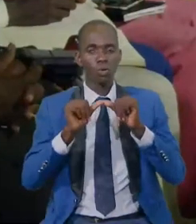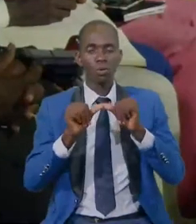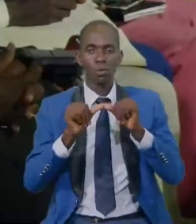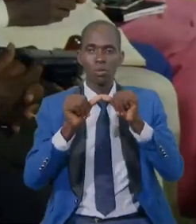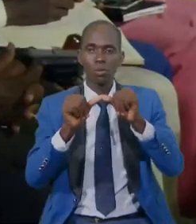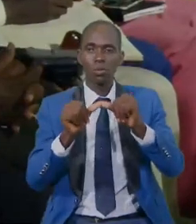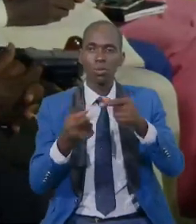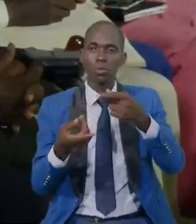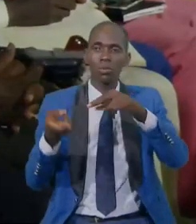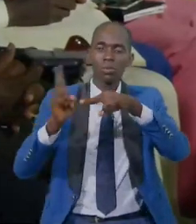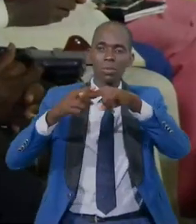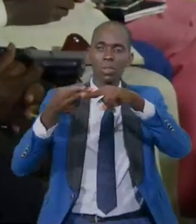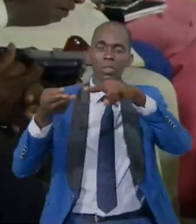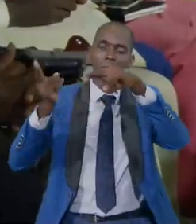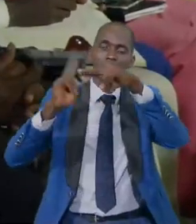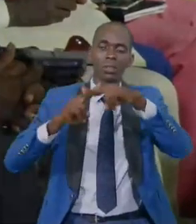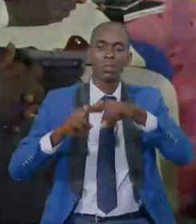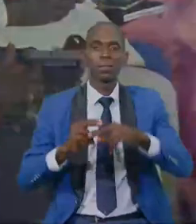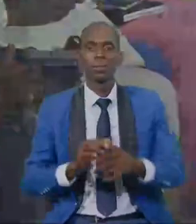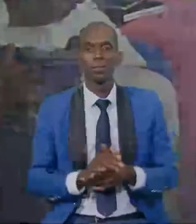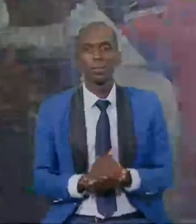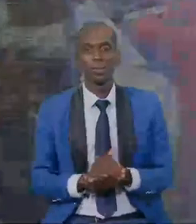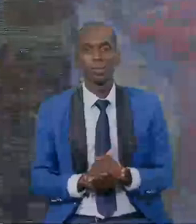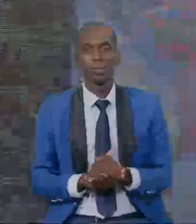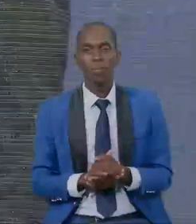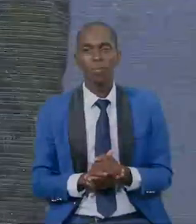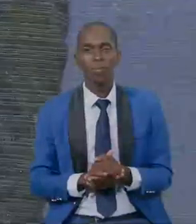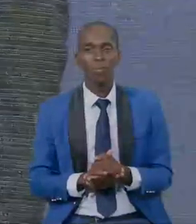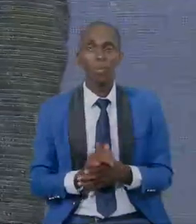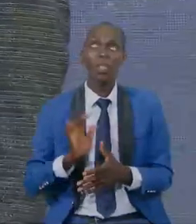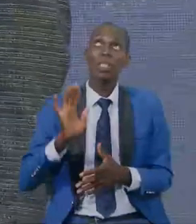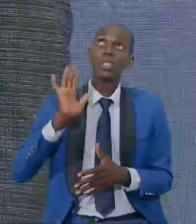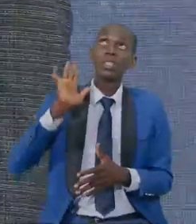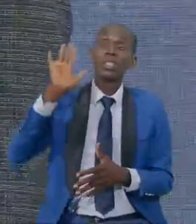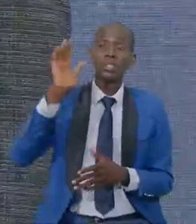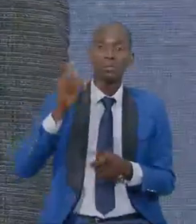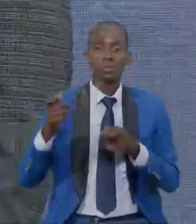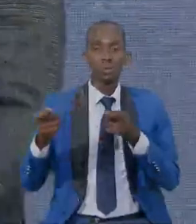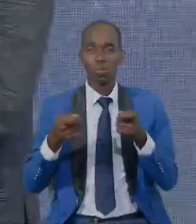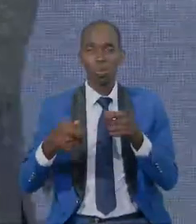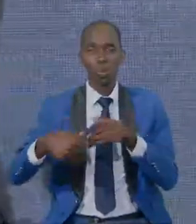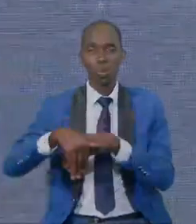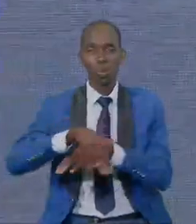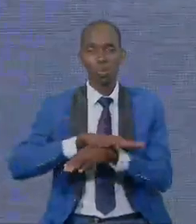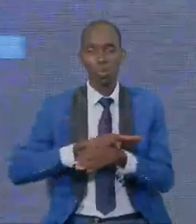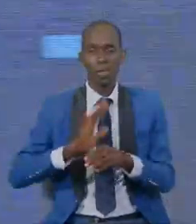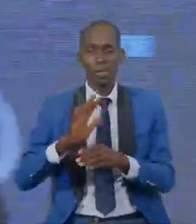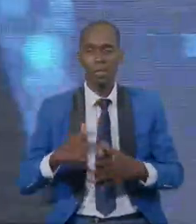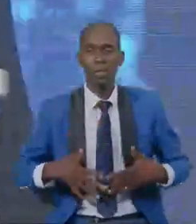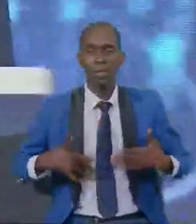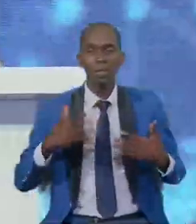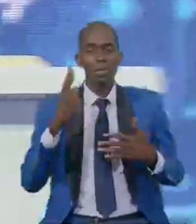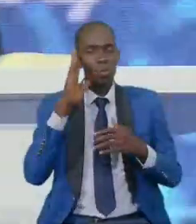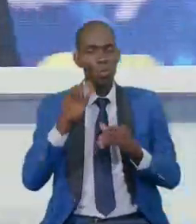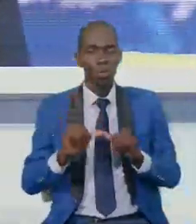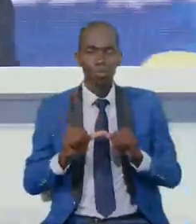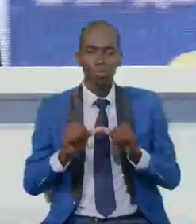Le gouvernement, le contrôle de votre vie va commencer par s'accroître. Alors il a son contrôle sur votre